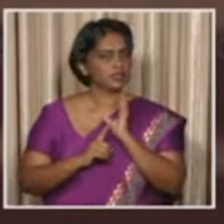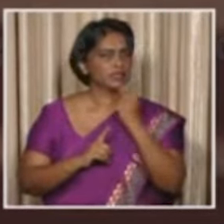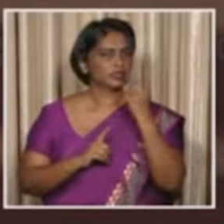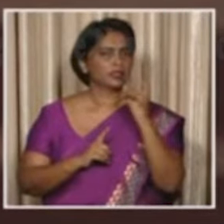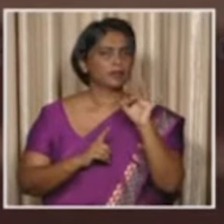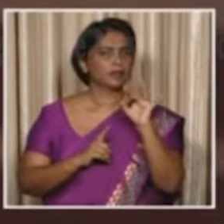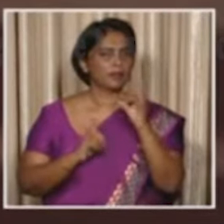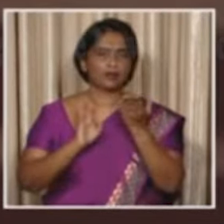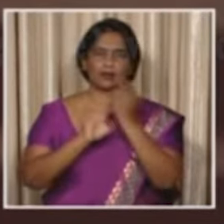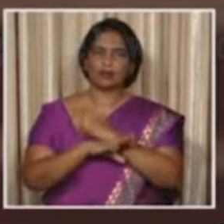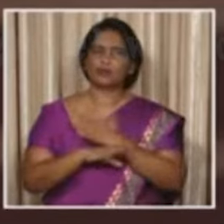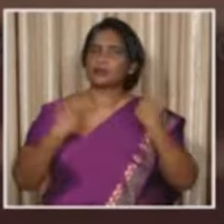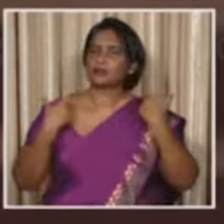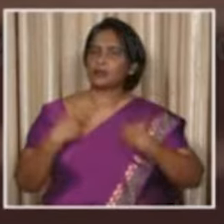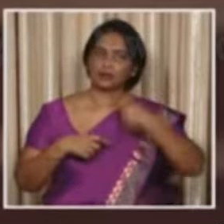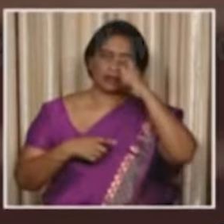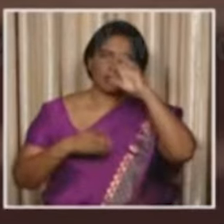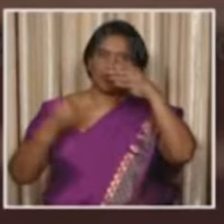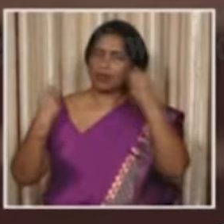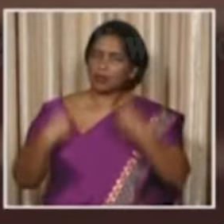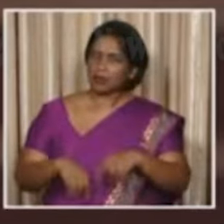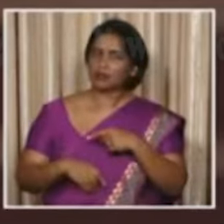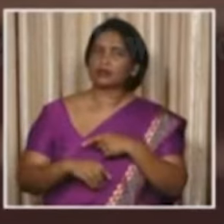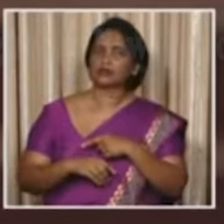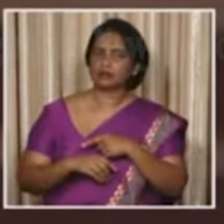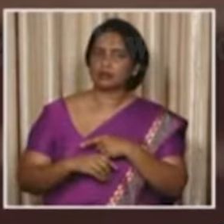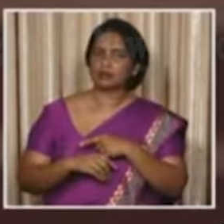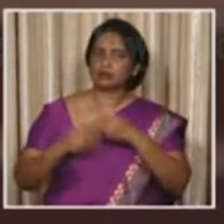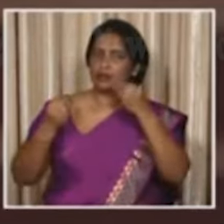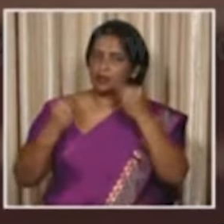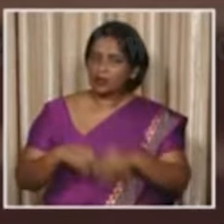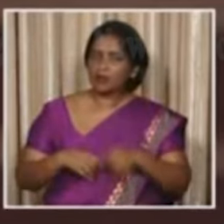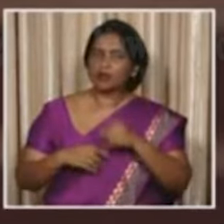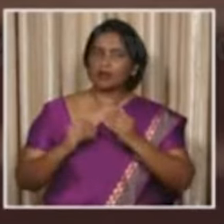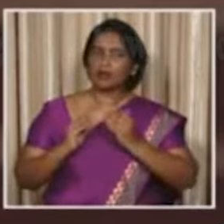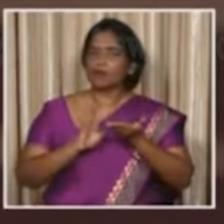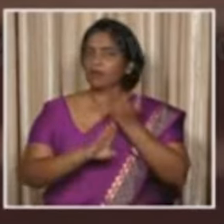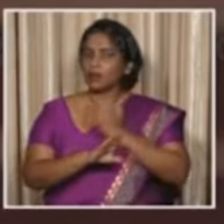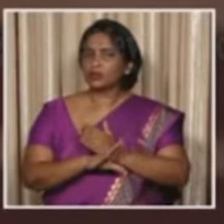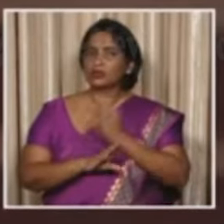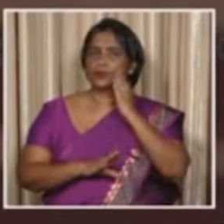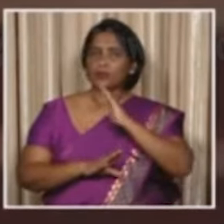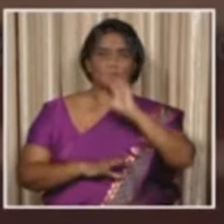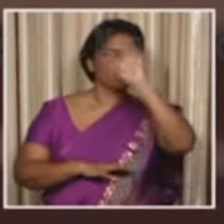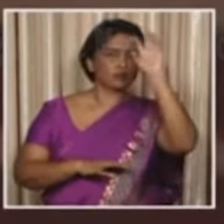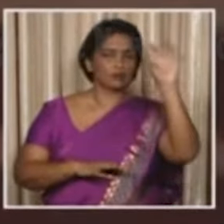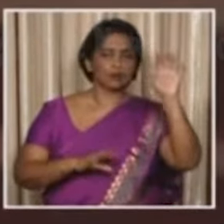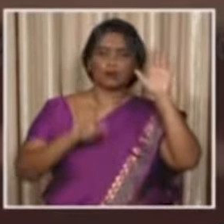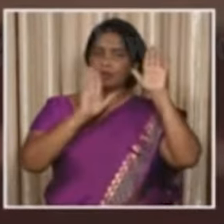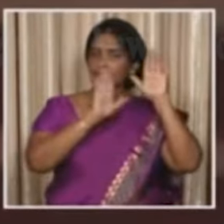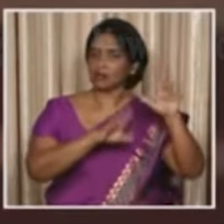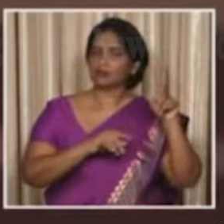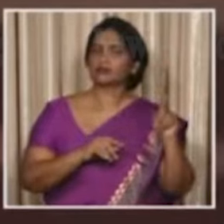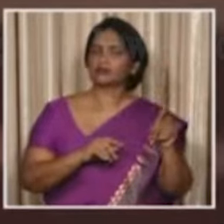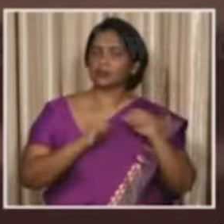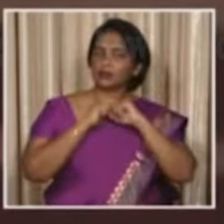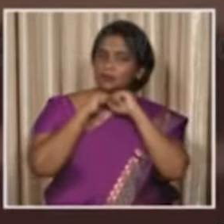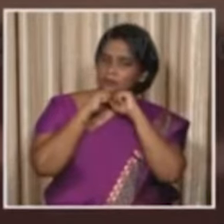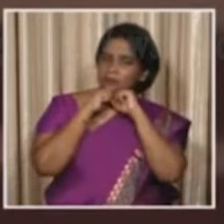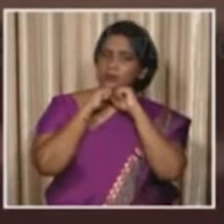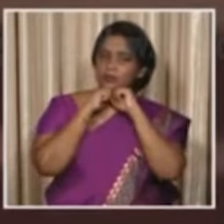2015 වෙනකොට එදා අපි මහින්ද මහතා පරදිනකොට ඒ පරදින එකේ පසුබිමේ විදේශ රටවල් වලට වෙලා හැංගිලා